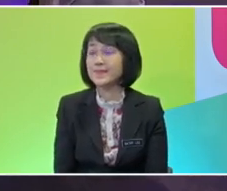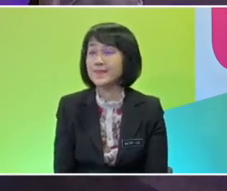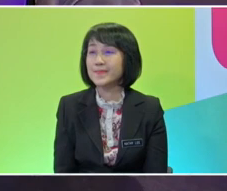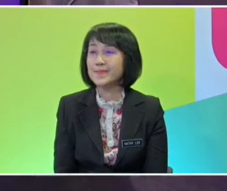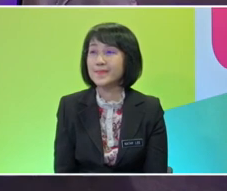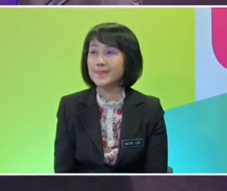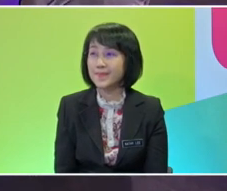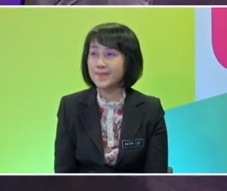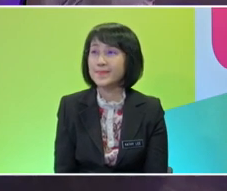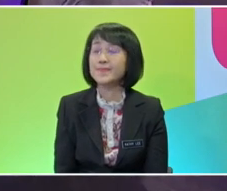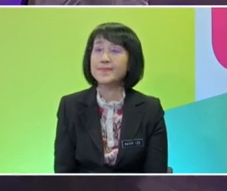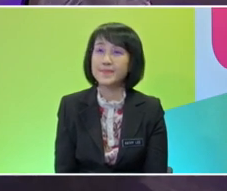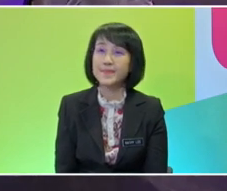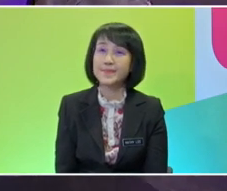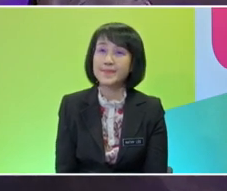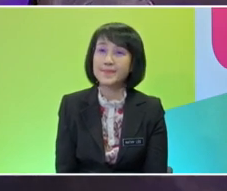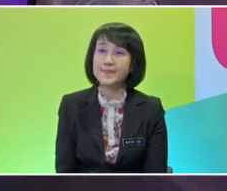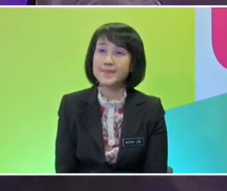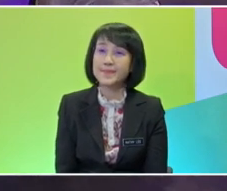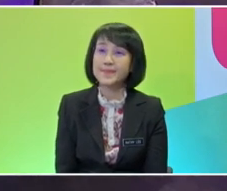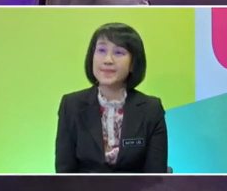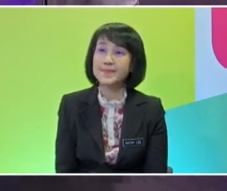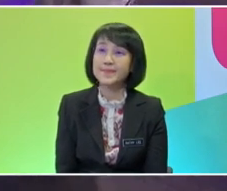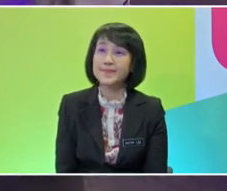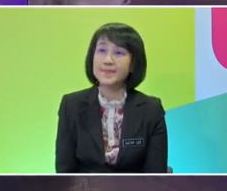tidak berpendidikan nah oke